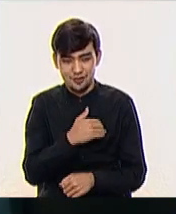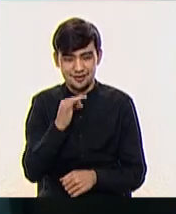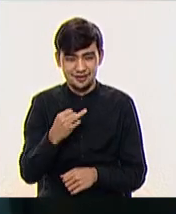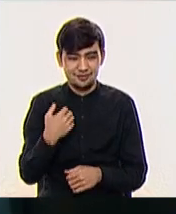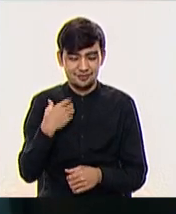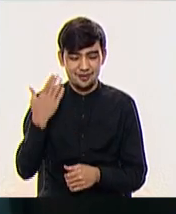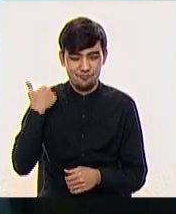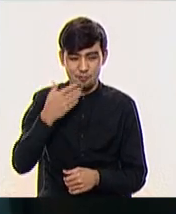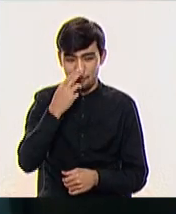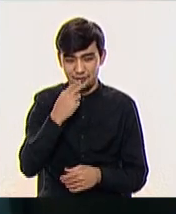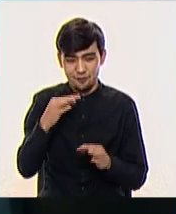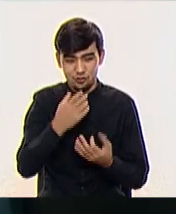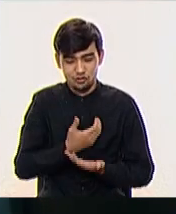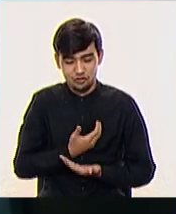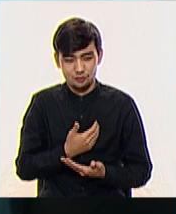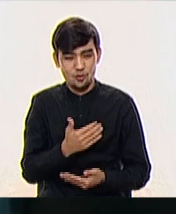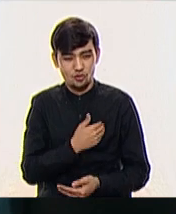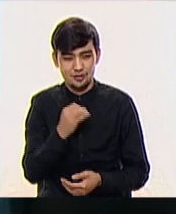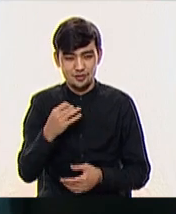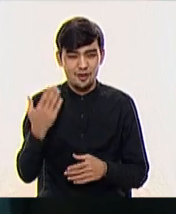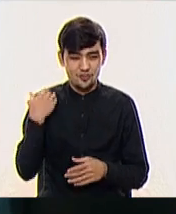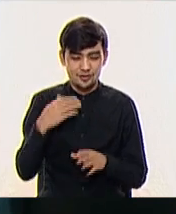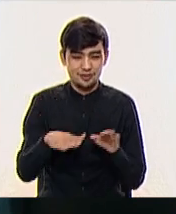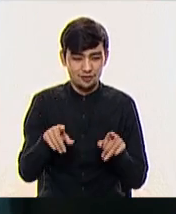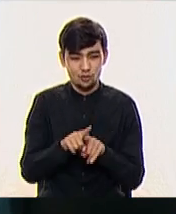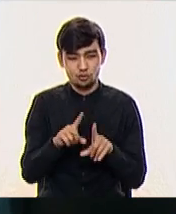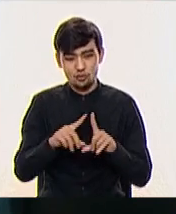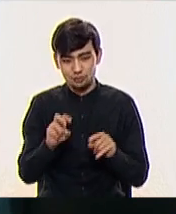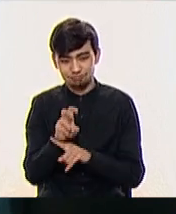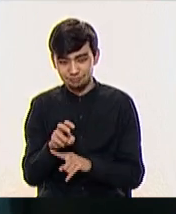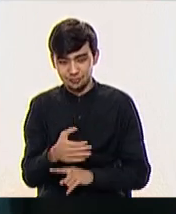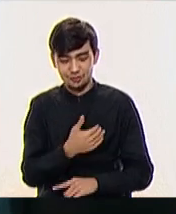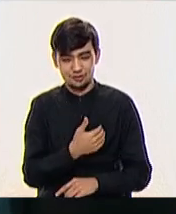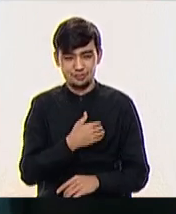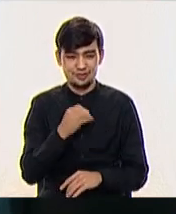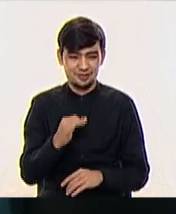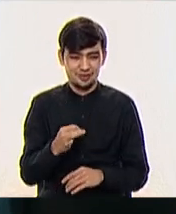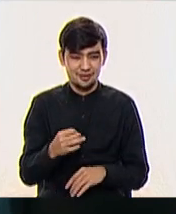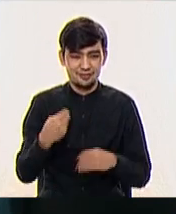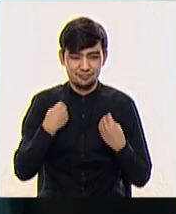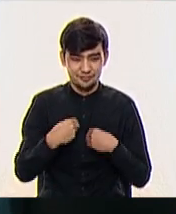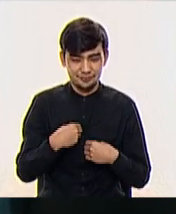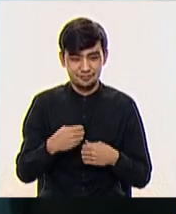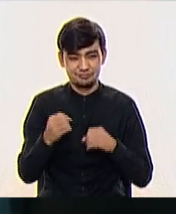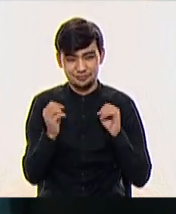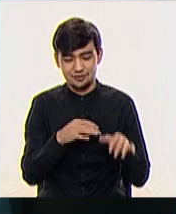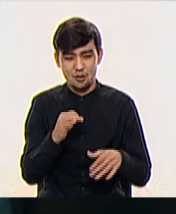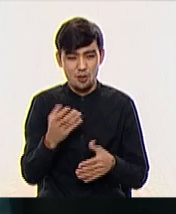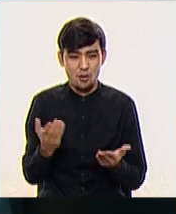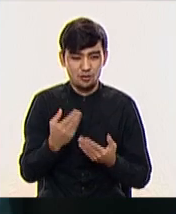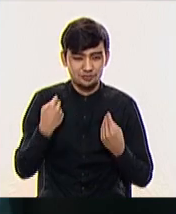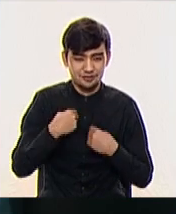өмірімізге келсе екен, балдарымыз баяғыдай мектепке барса екен. Анандай киімдерді тастап, жеңіл